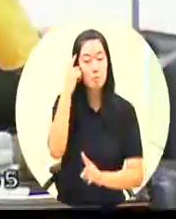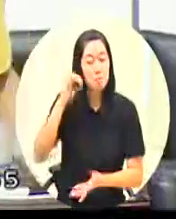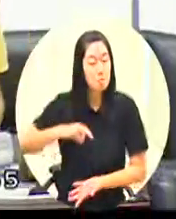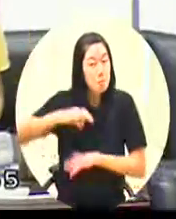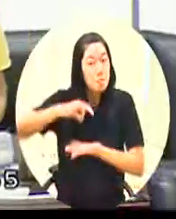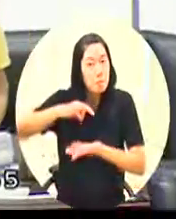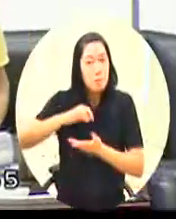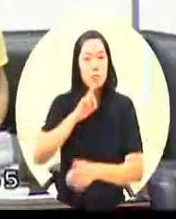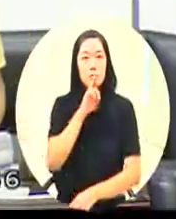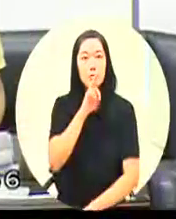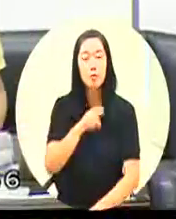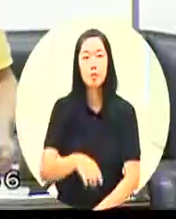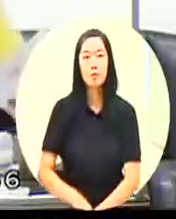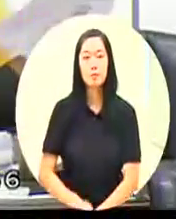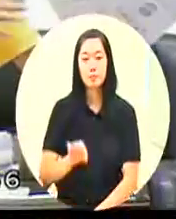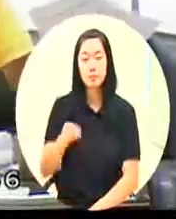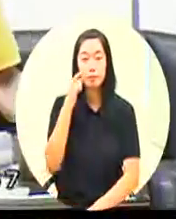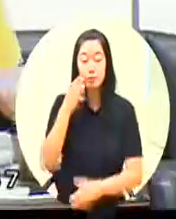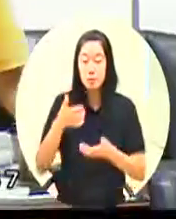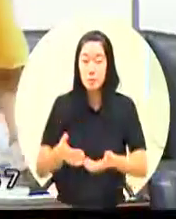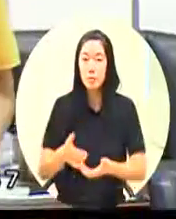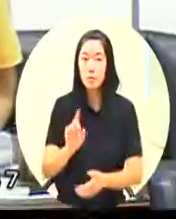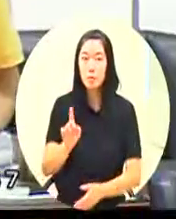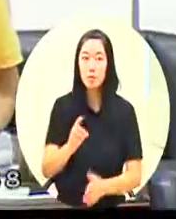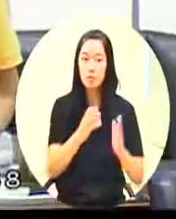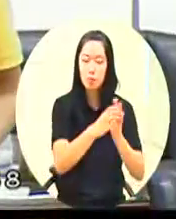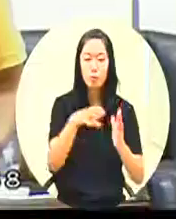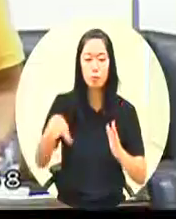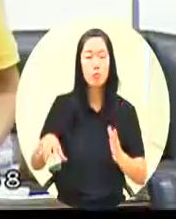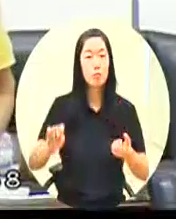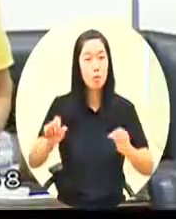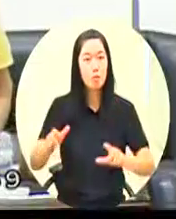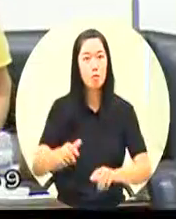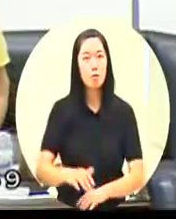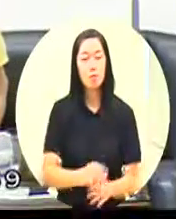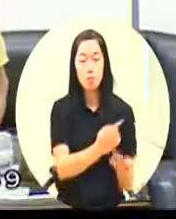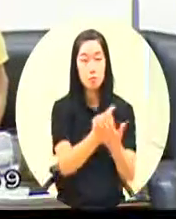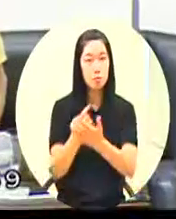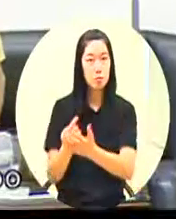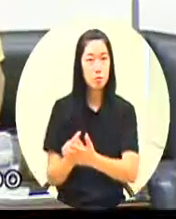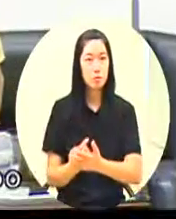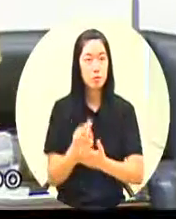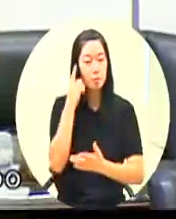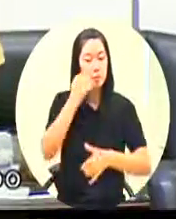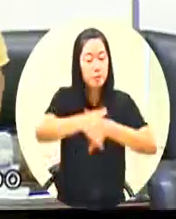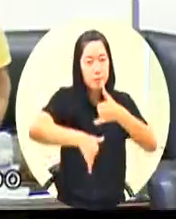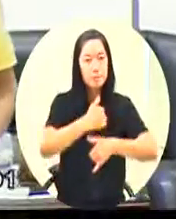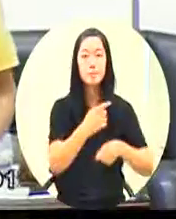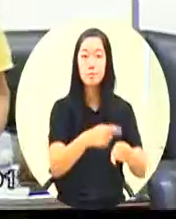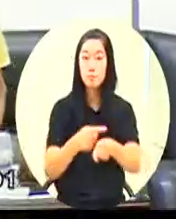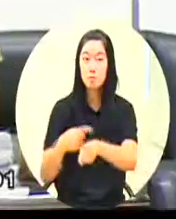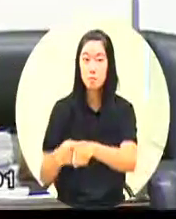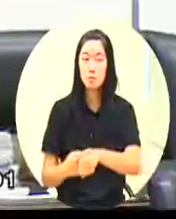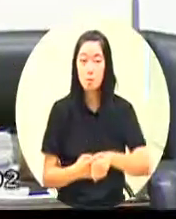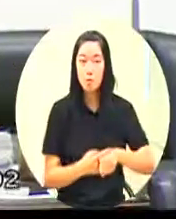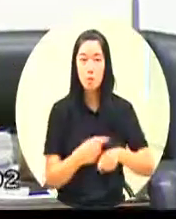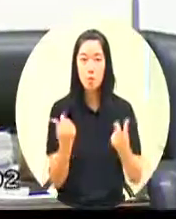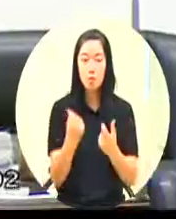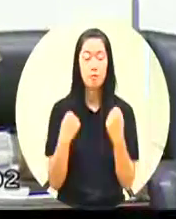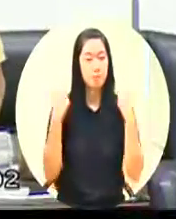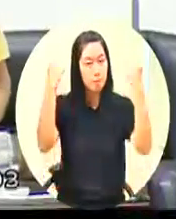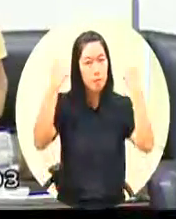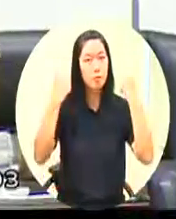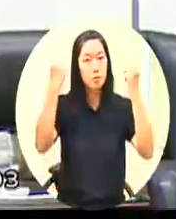局，其实重要的不是什么局或处，大家要养成一个生活的习惯，喜欢运动的习